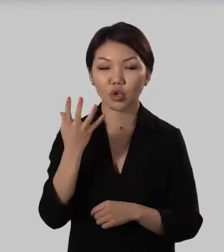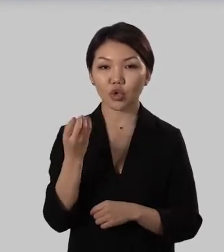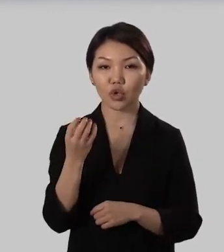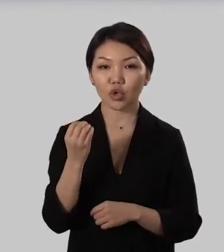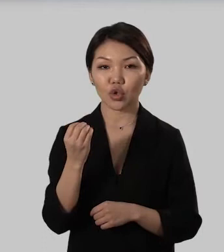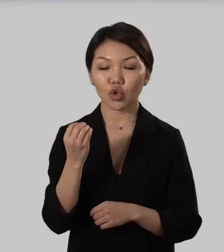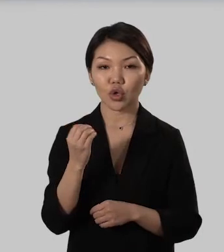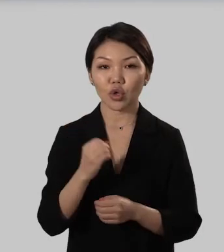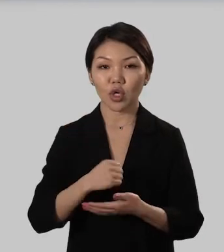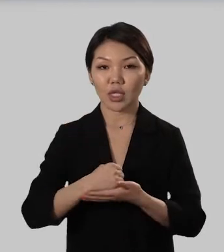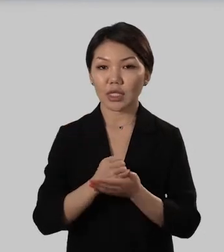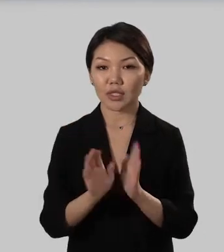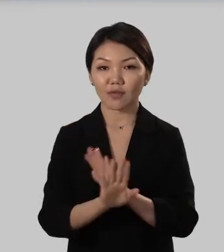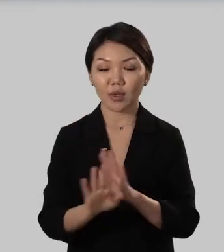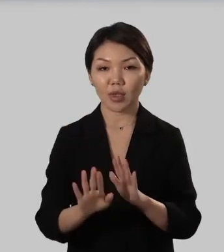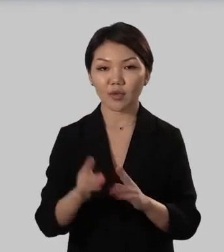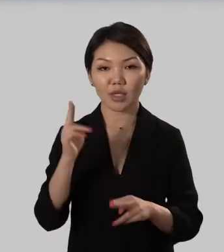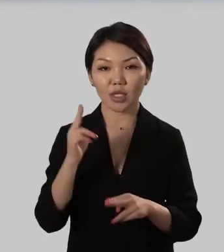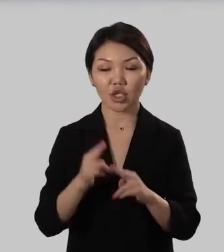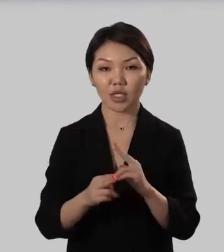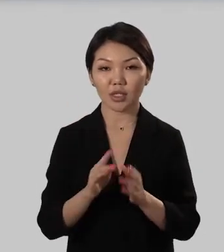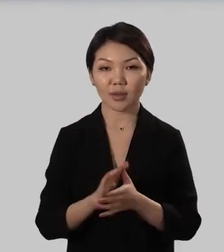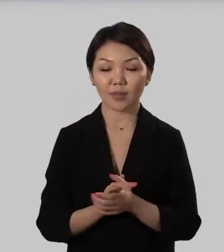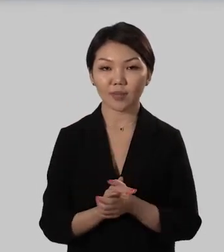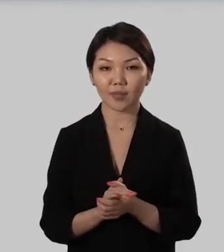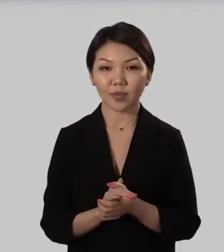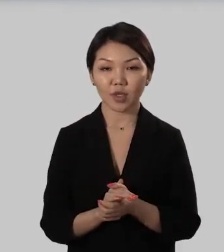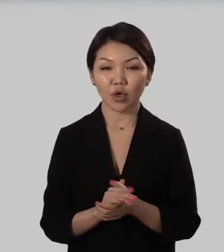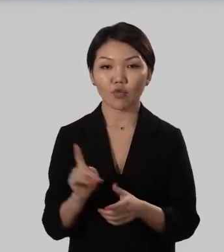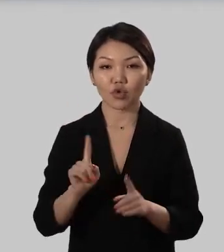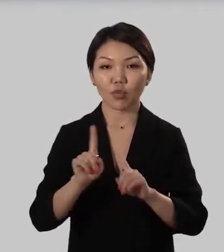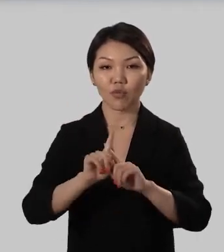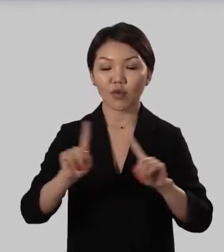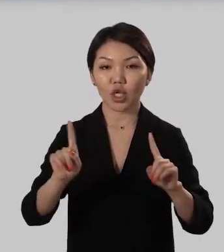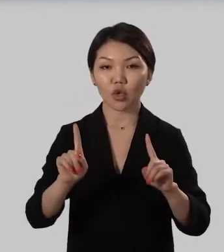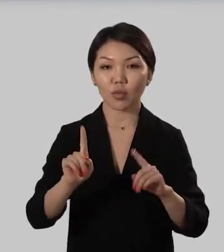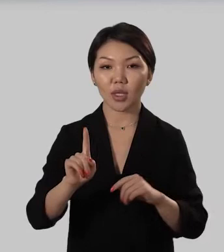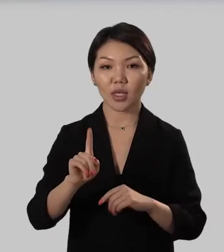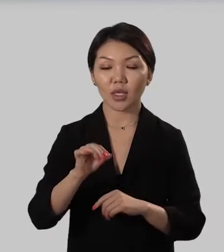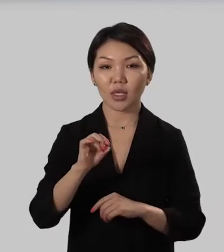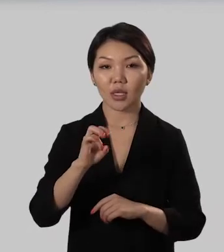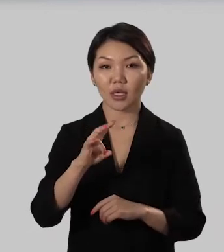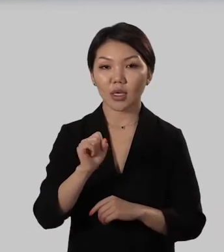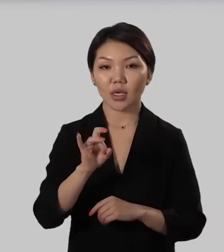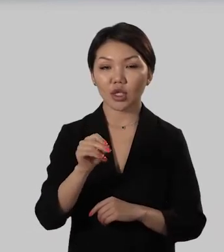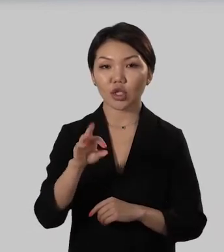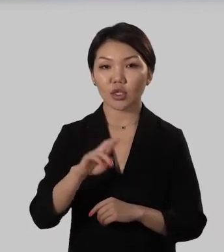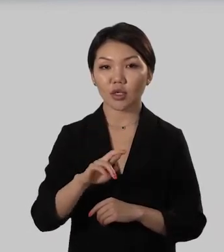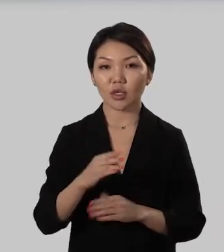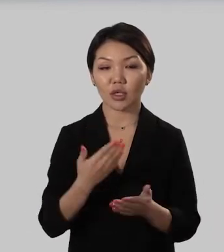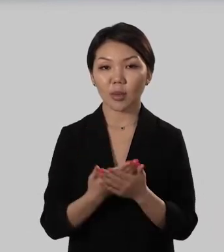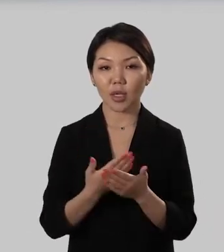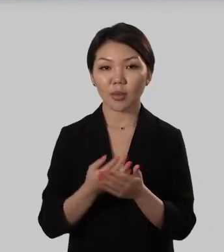сформировалось окончательно в чем феномен наречия например в орфографии